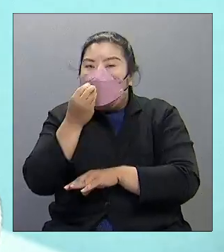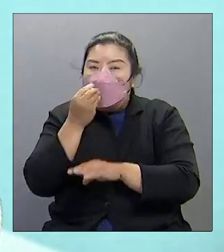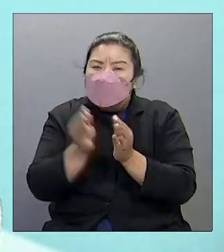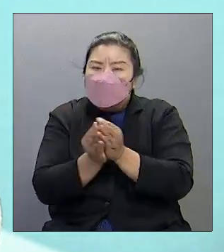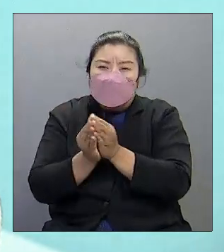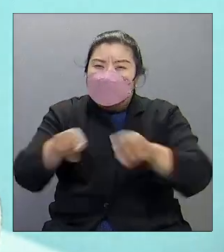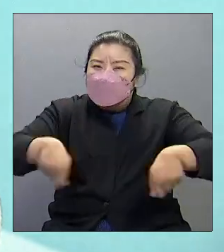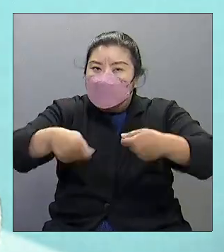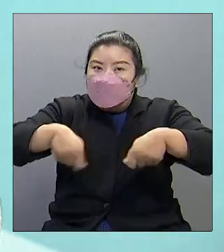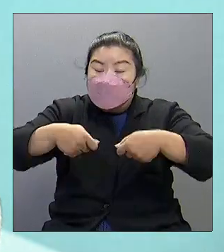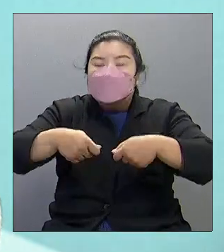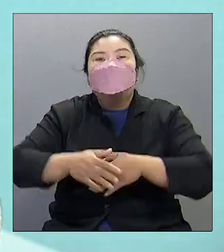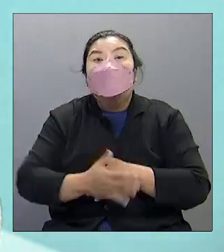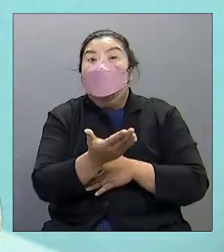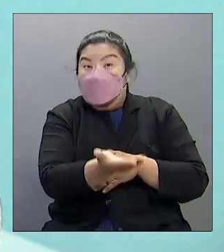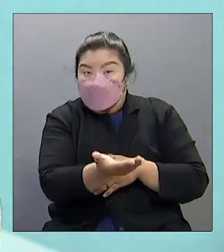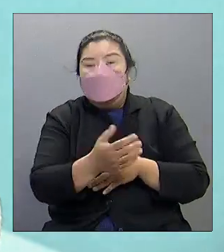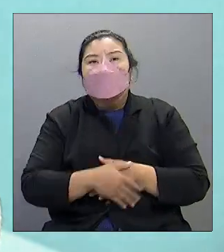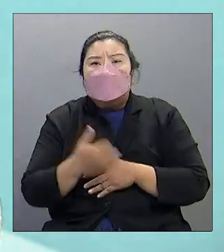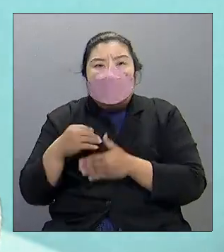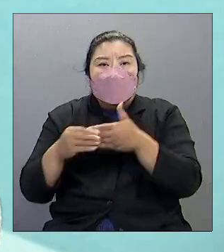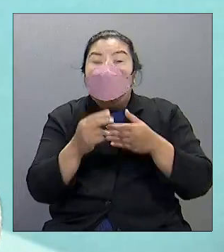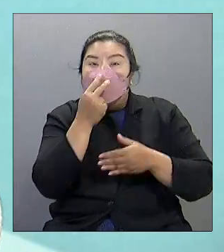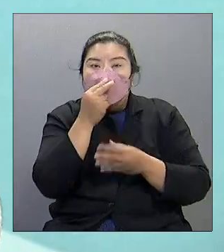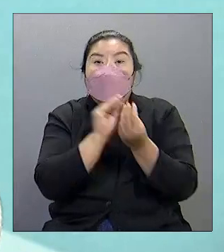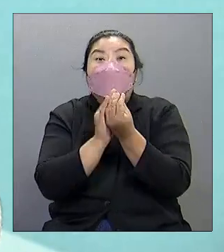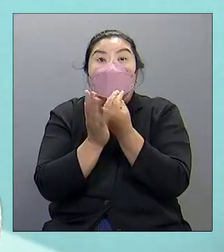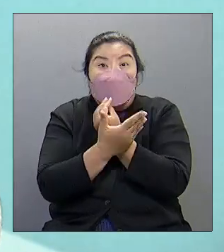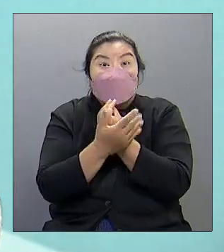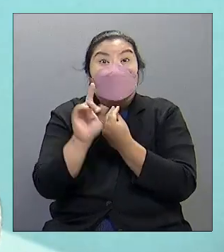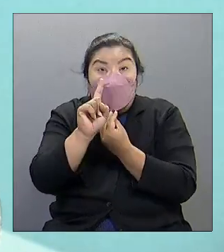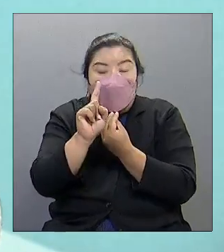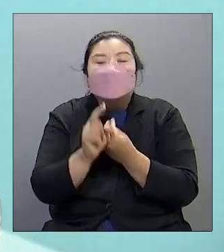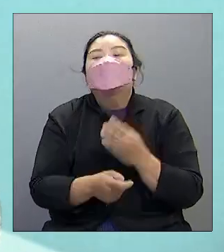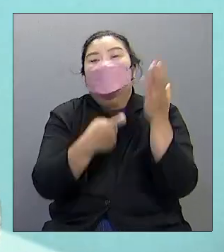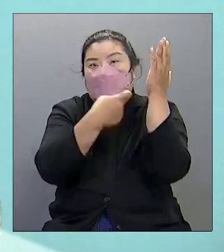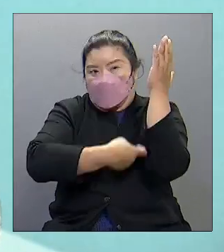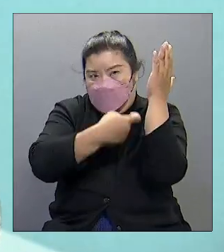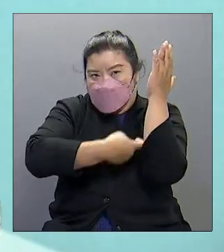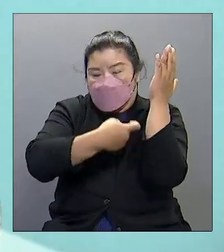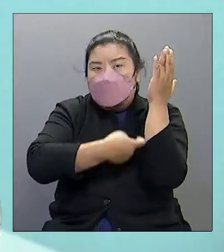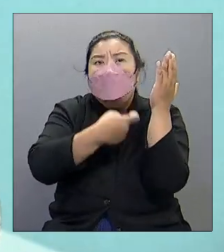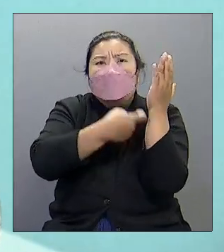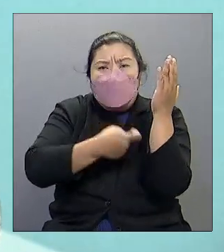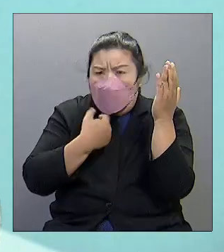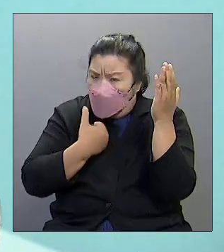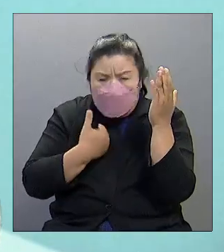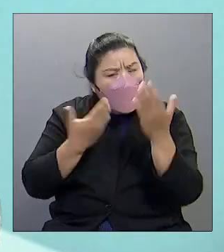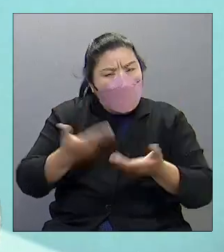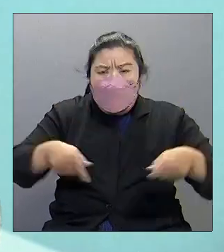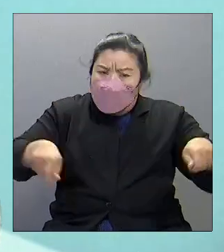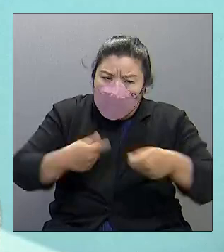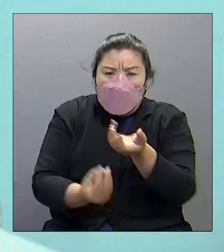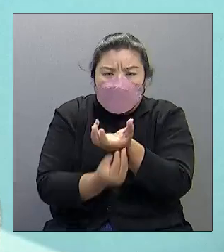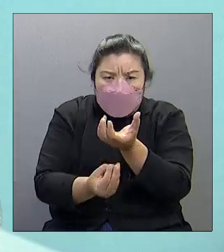กนอไม้เนี่ ทำได้หลายเมลูส่ granular evetลือก